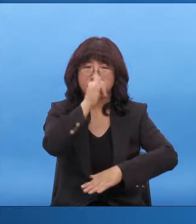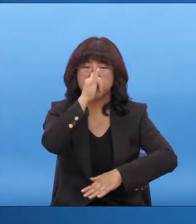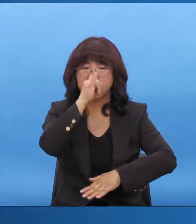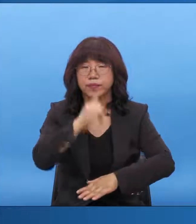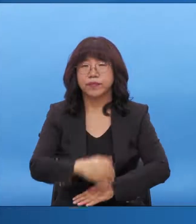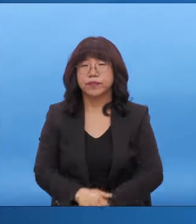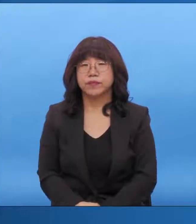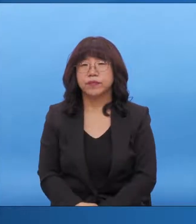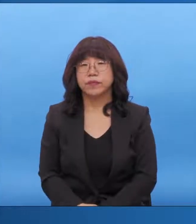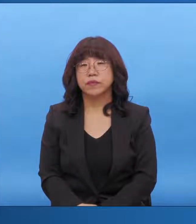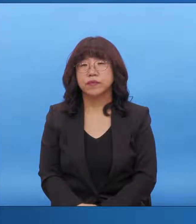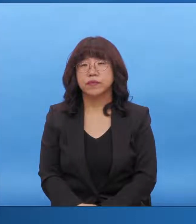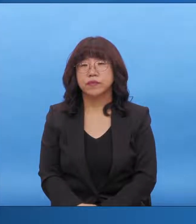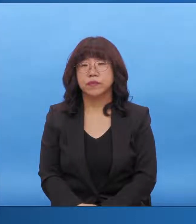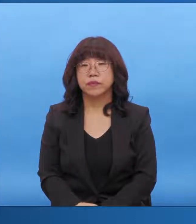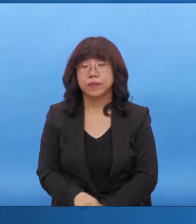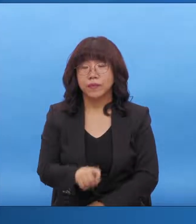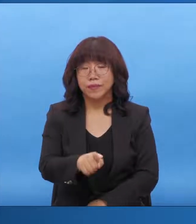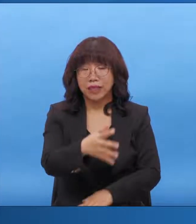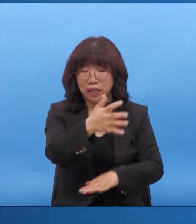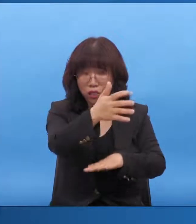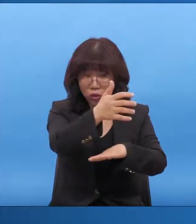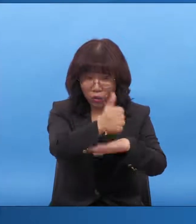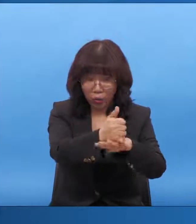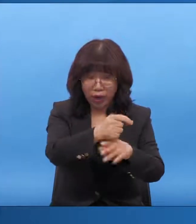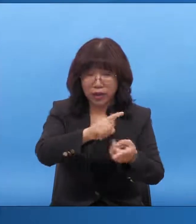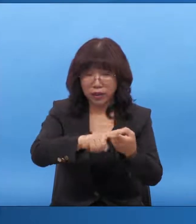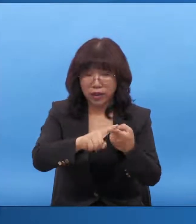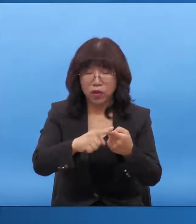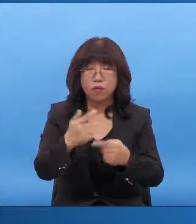of the world. 이 부분들을 목사님이 아시기 때문에요.